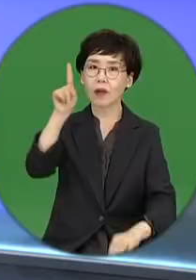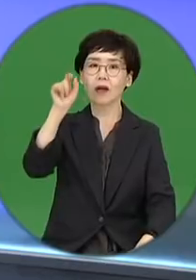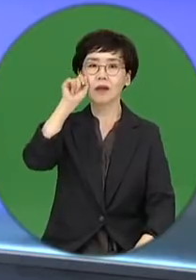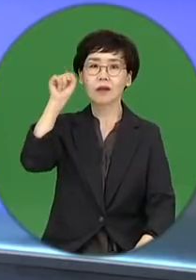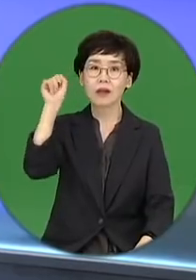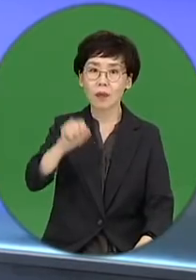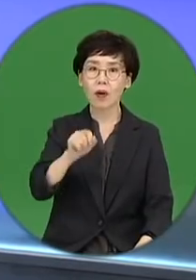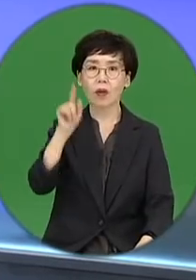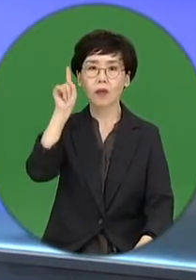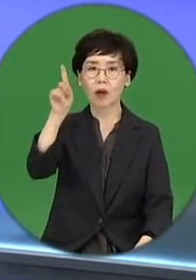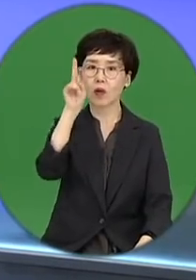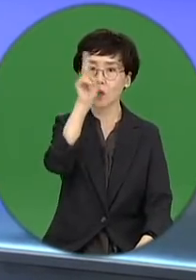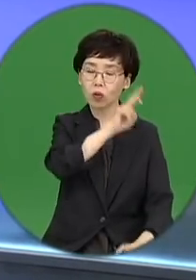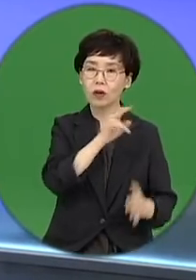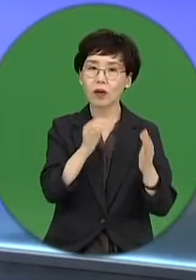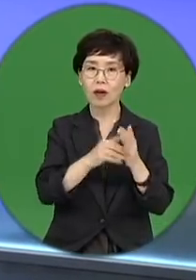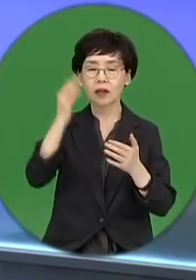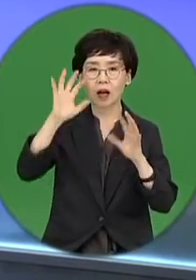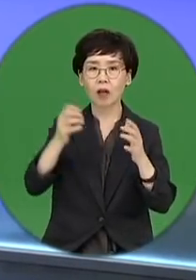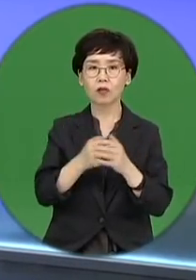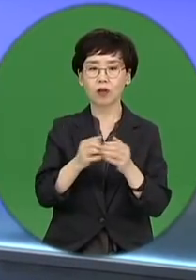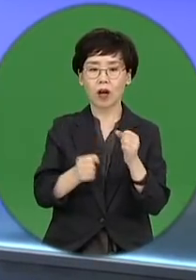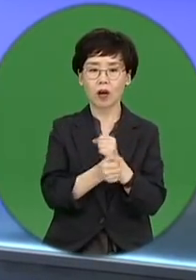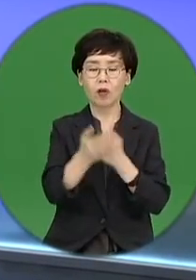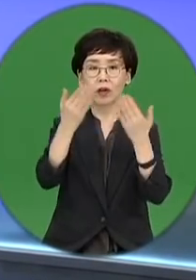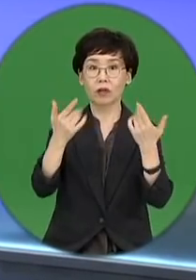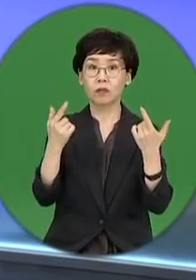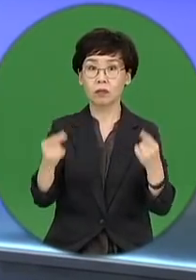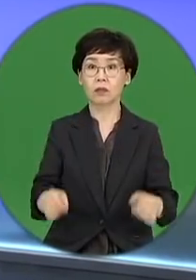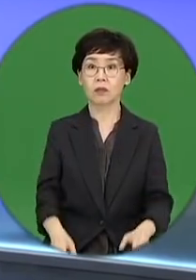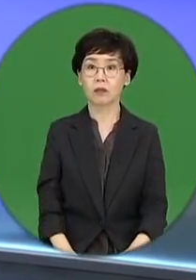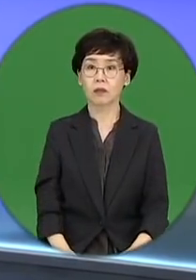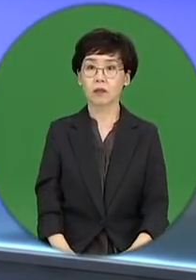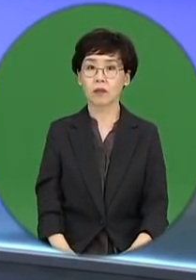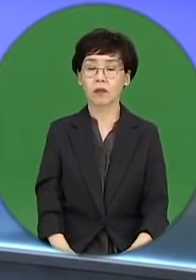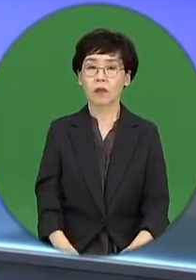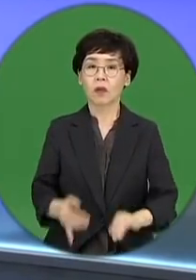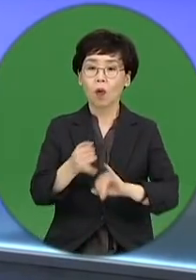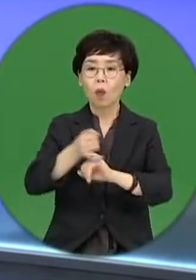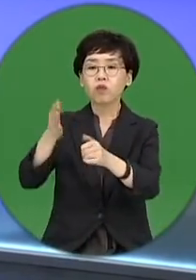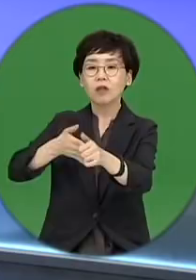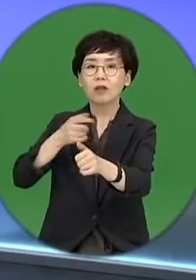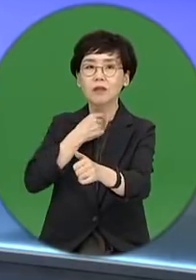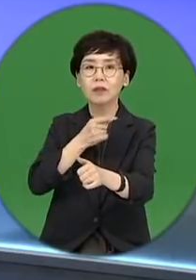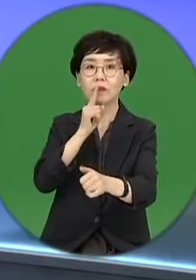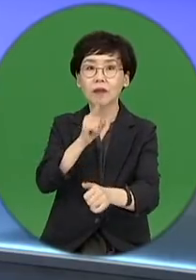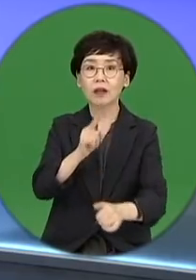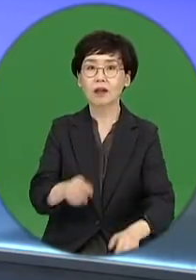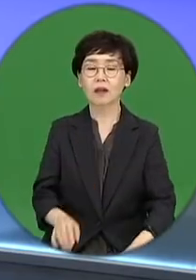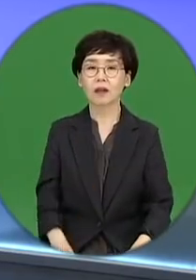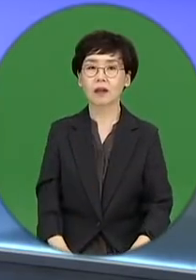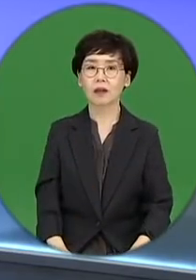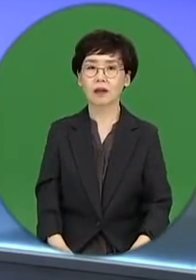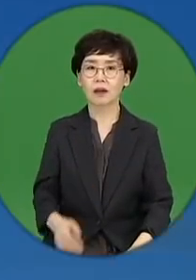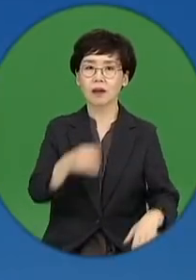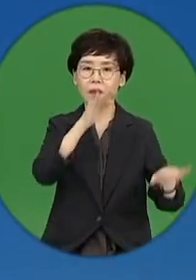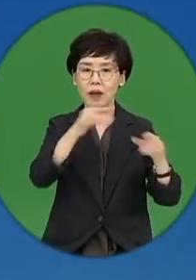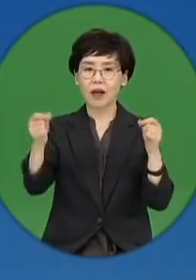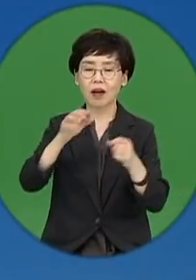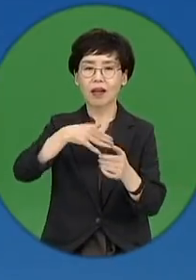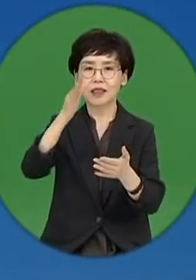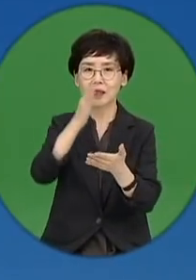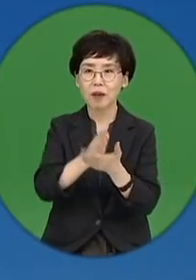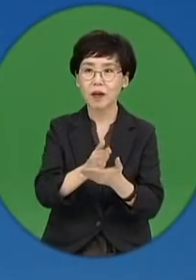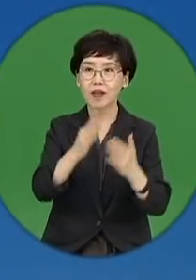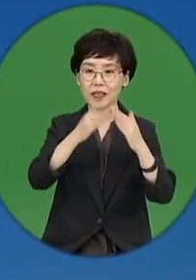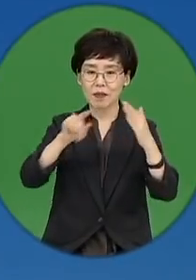내일 오전까지 우리 대한민국에 영향을 미칠 것 같은데 예. 꼭 시청자분들께 당부하고 싶은 말씀 있으시다면요. 제발 바깥에 나가지 말고 집안